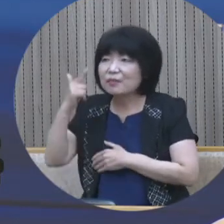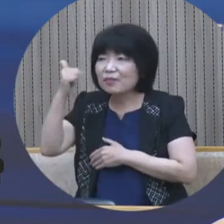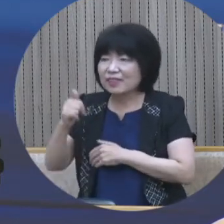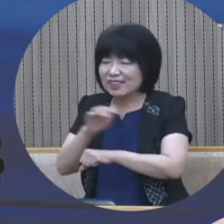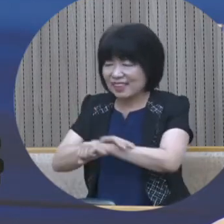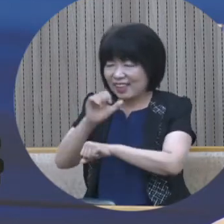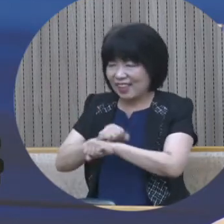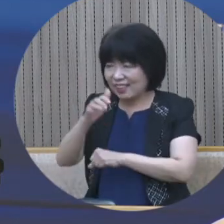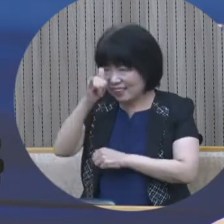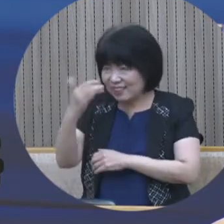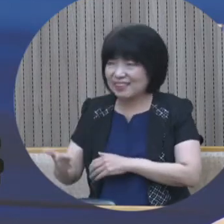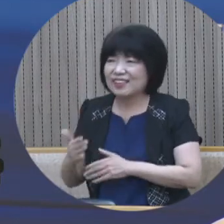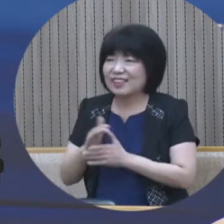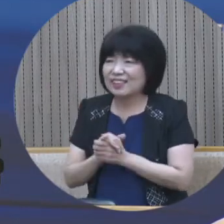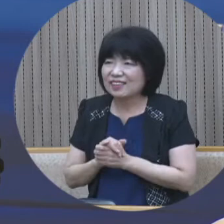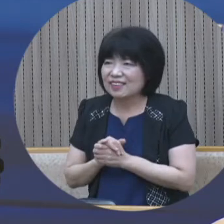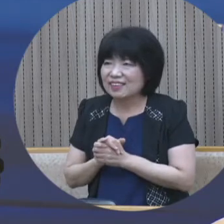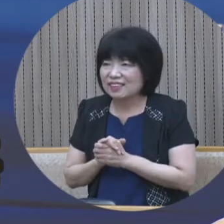잘하시는 것 있잖아요.